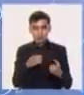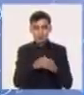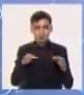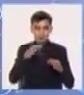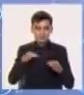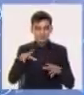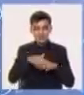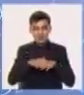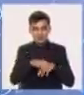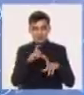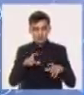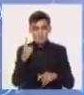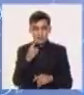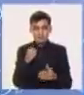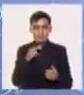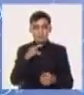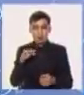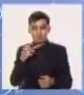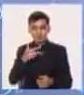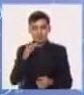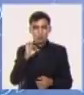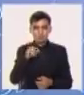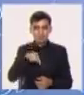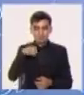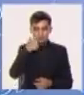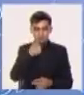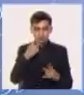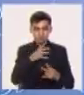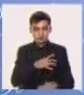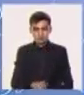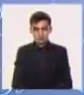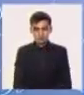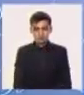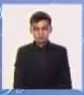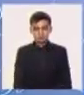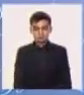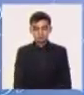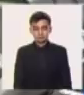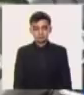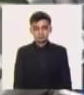всех граждан с 1 по 30 октября этого года.